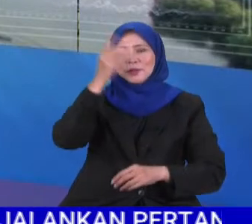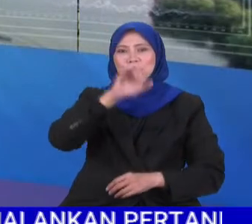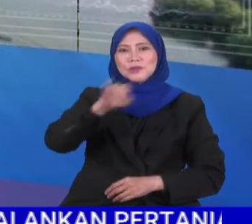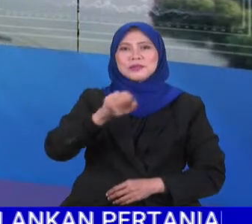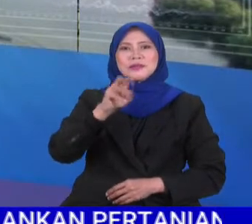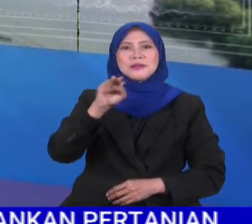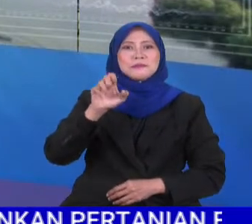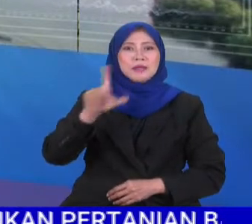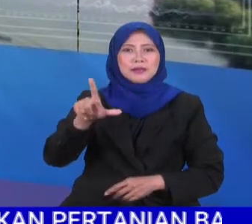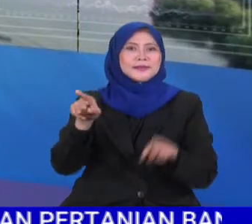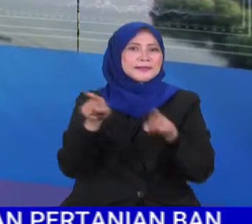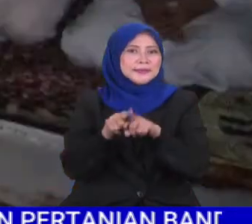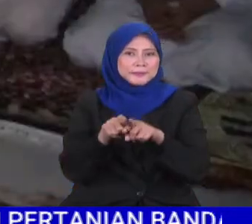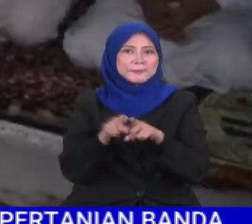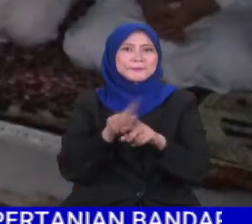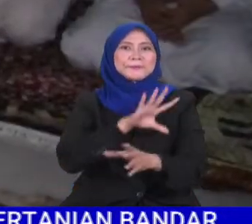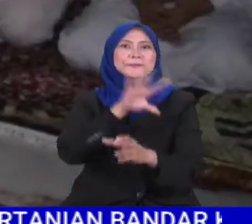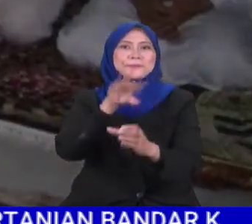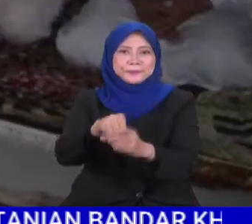Tun